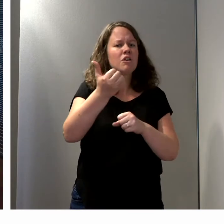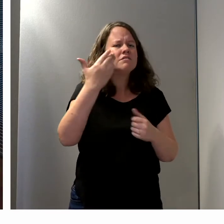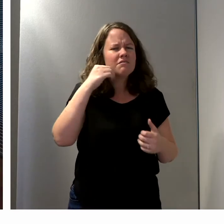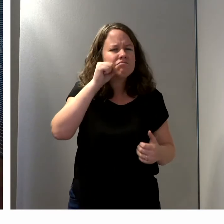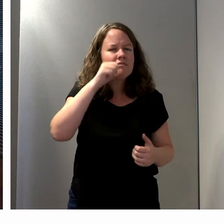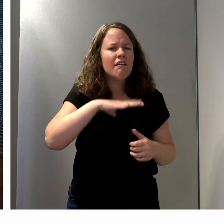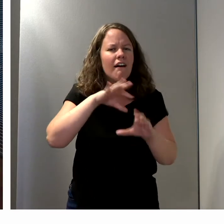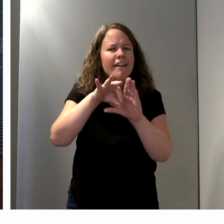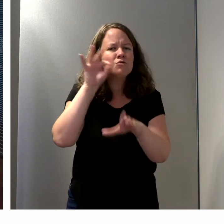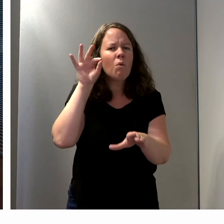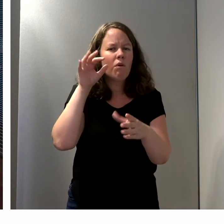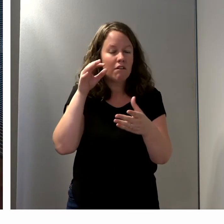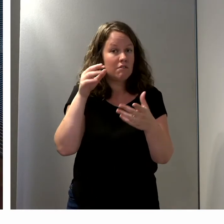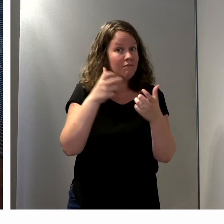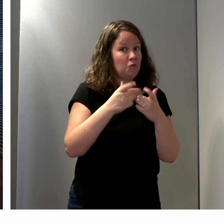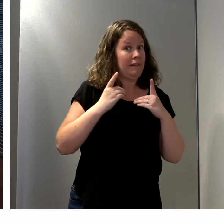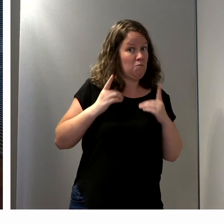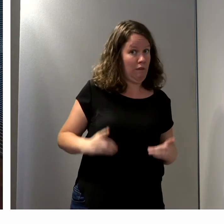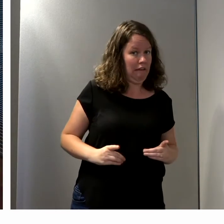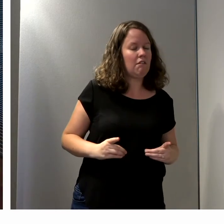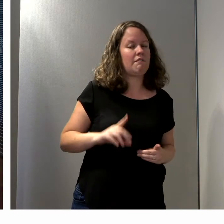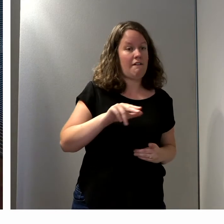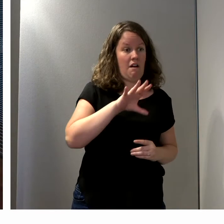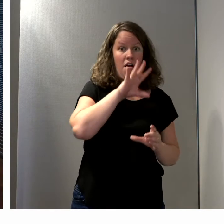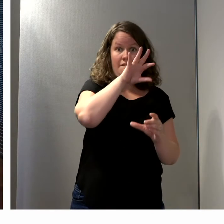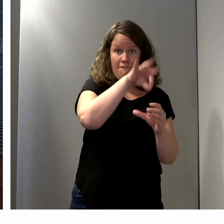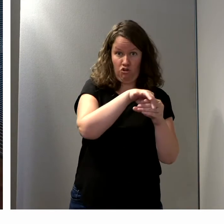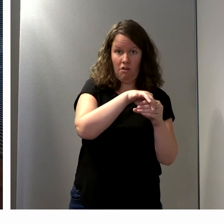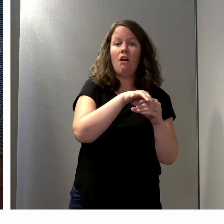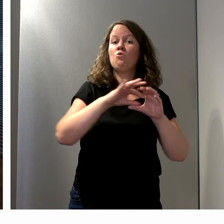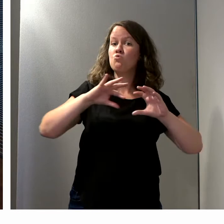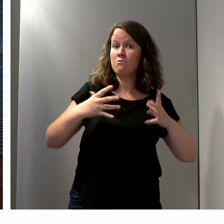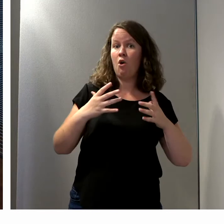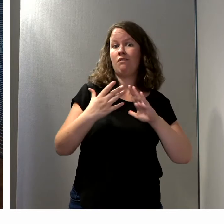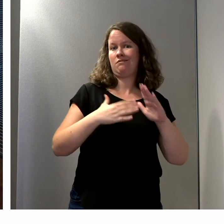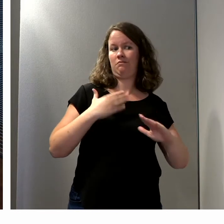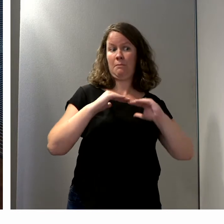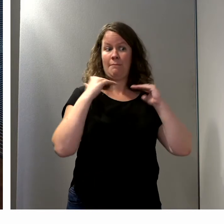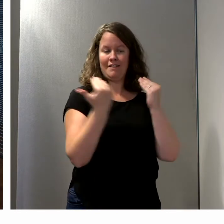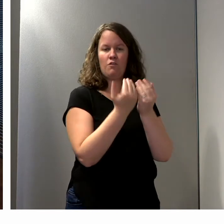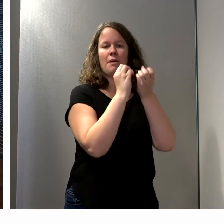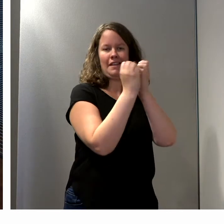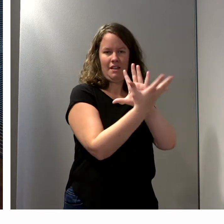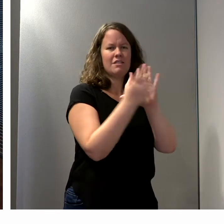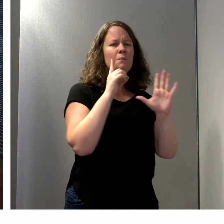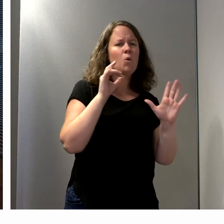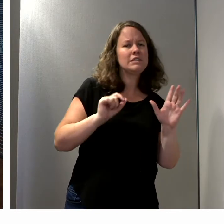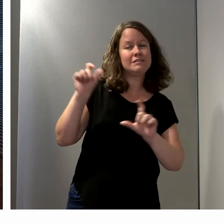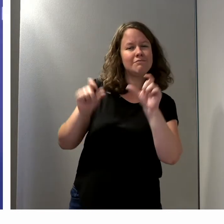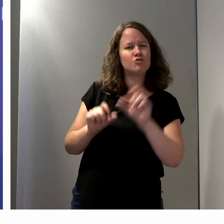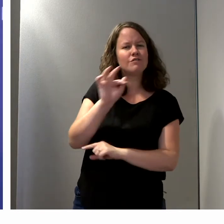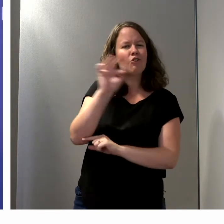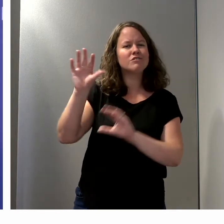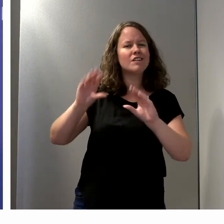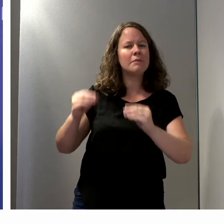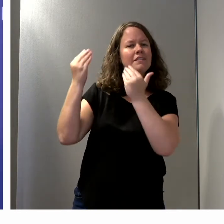parler, notamment les élections législatives. Il y aura une plateforme numérique pour que les Français de l'étranger puissent voter en ligne. Et donc, la semaine dernière, il y a eu